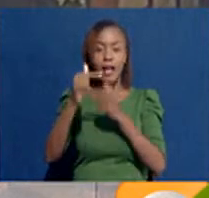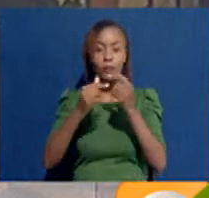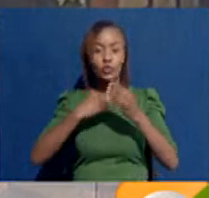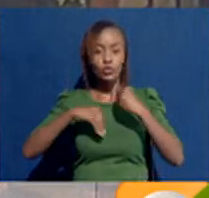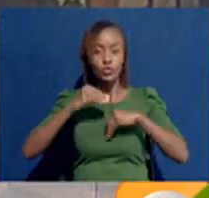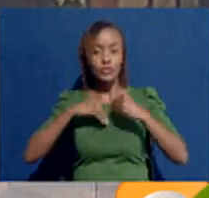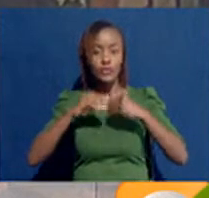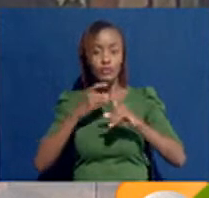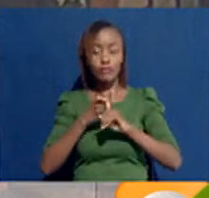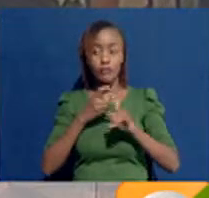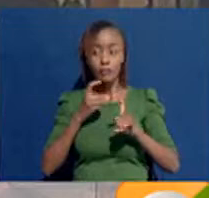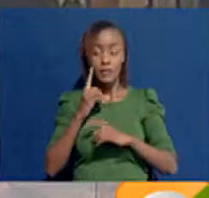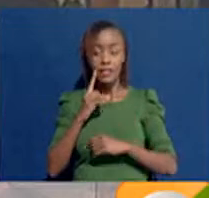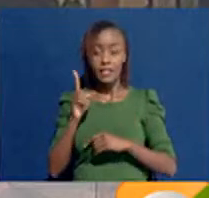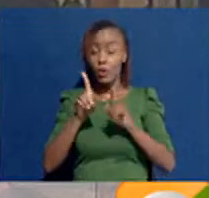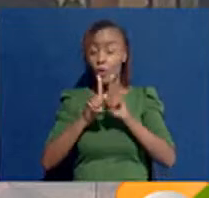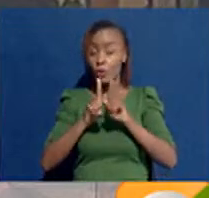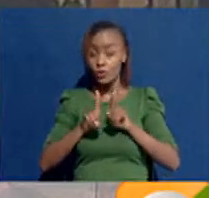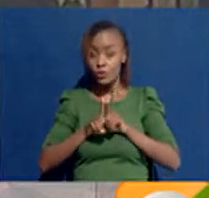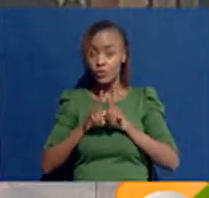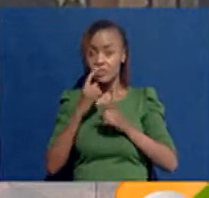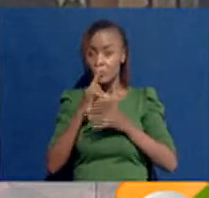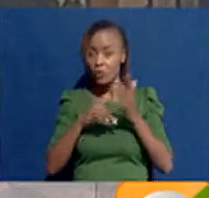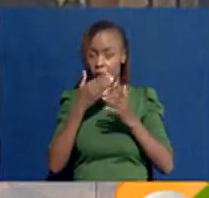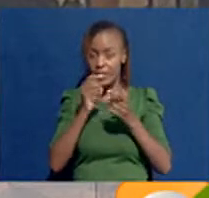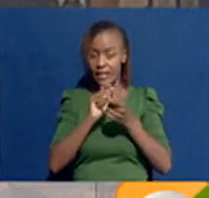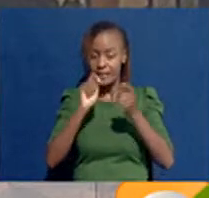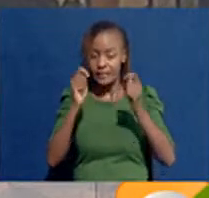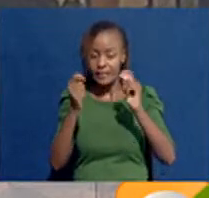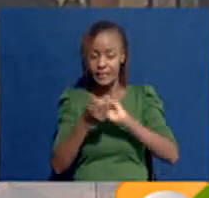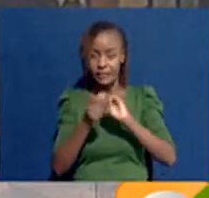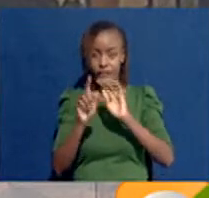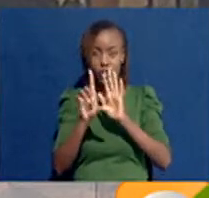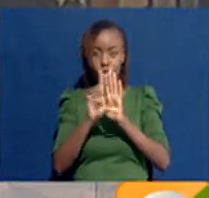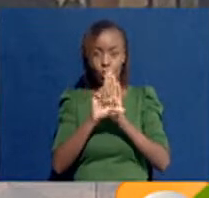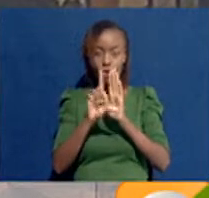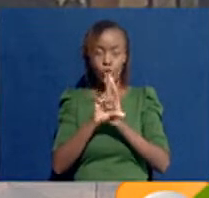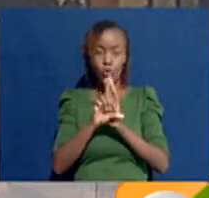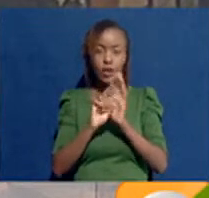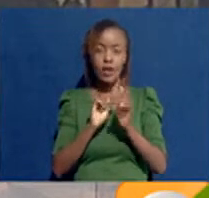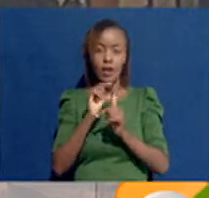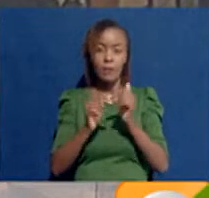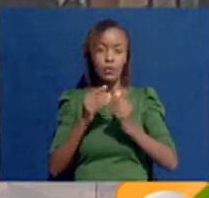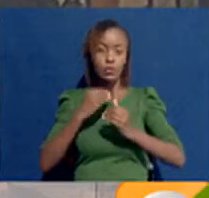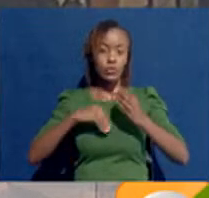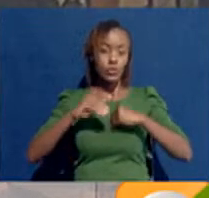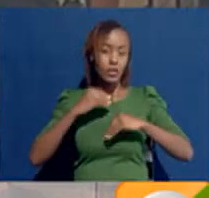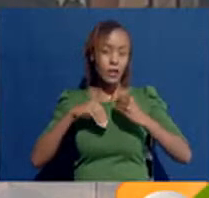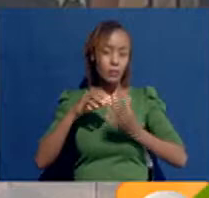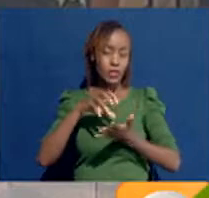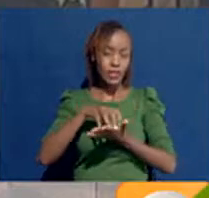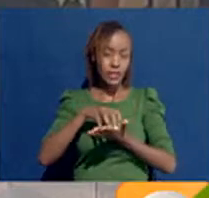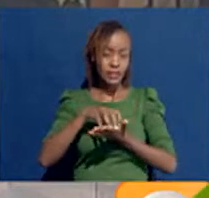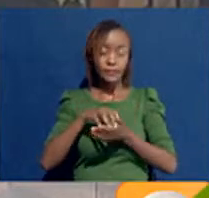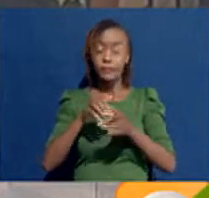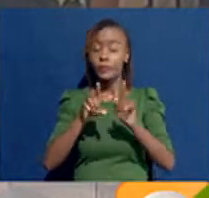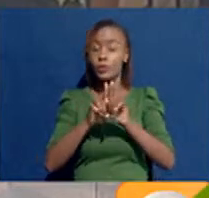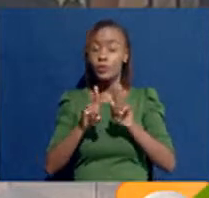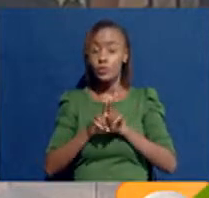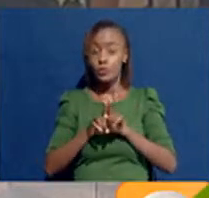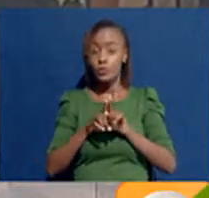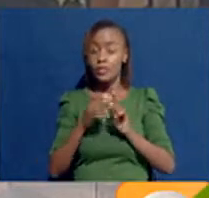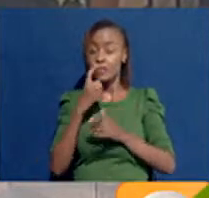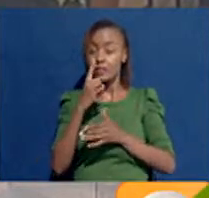Goeffrey Ruku, na badala yake anapendekeza mabadiliko katika sheria ya sasa akisema imepitwa na wakati. Mudavadi amesema kwamba